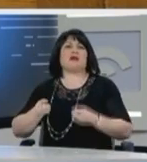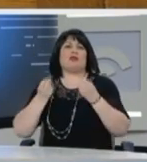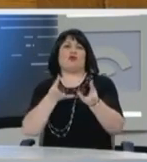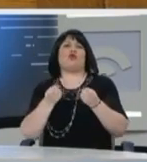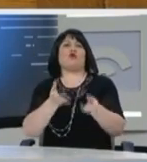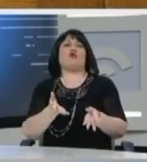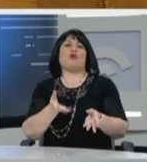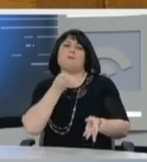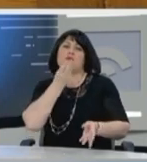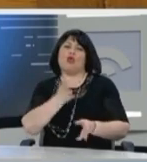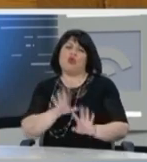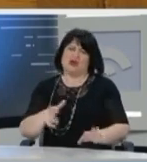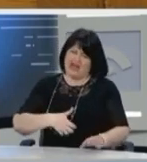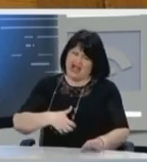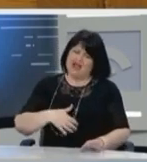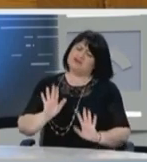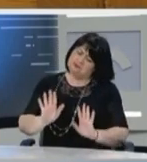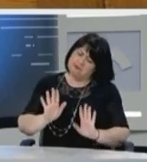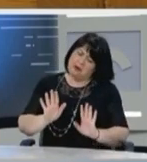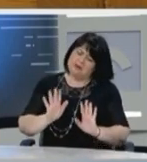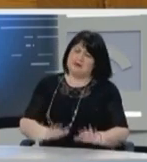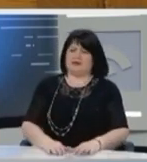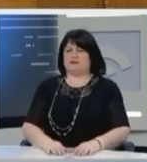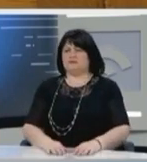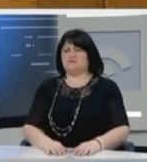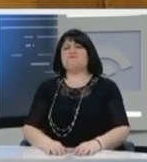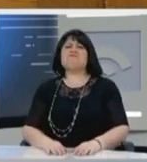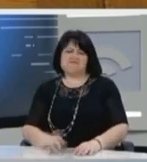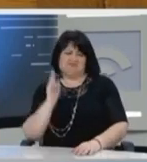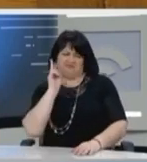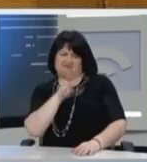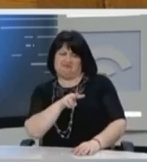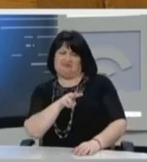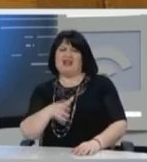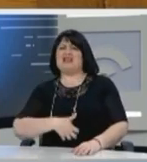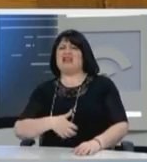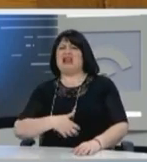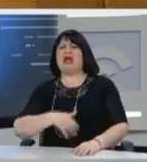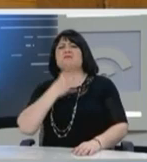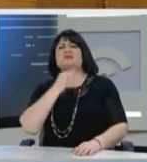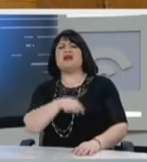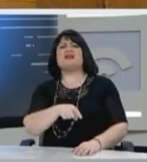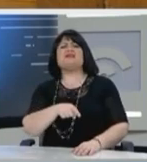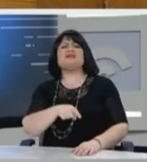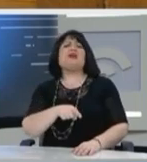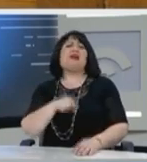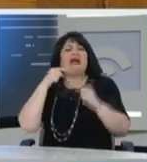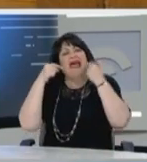Μπακογιάννη. Γελάτε, εντάξει, ξέρετε, το να γελάει κανείς δείχνει ότι είναι και εκτός τόπου και χρόνου. Καμιά φορά